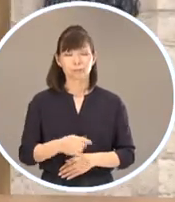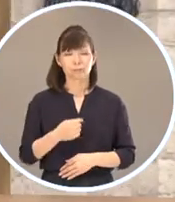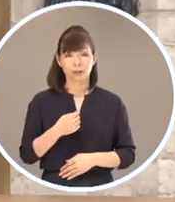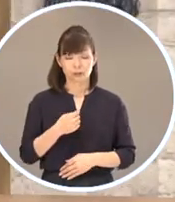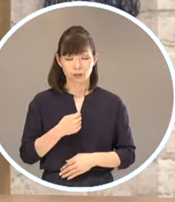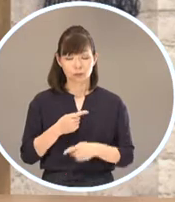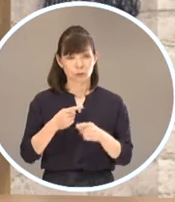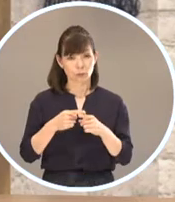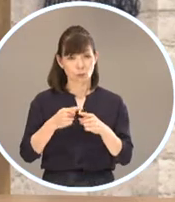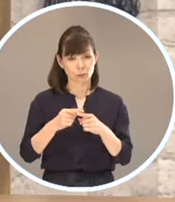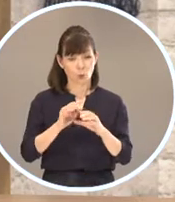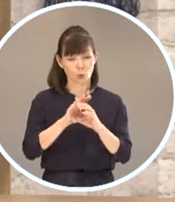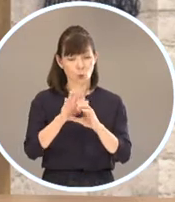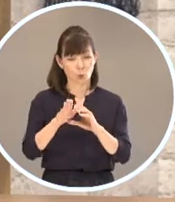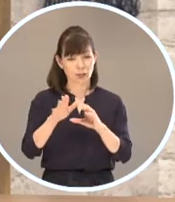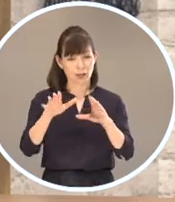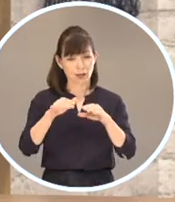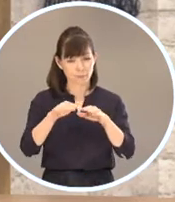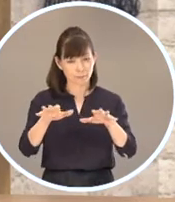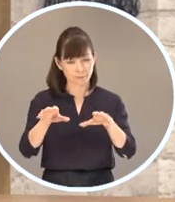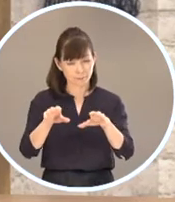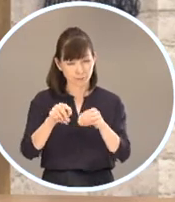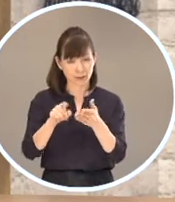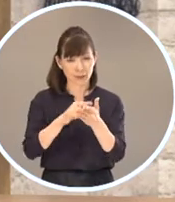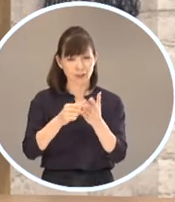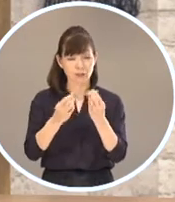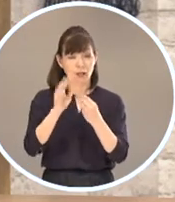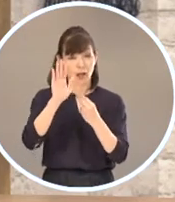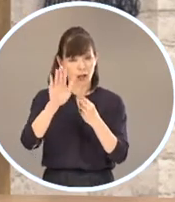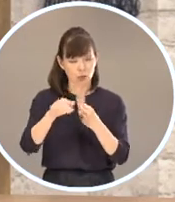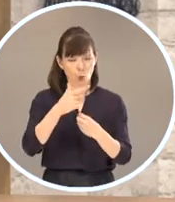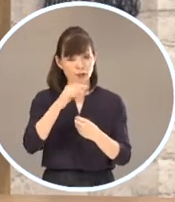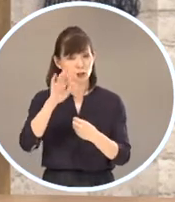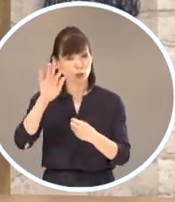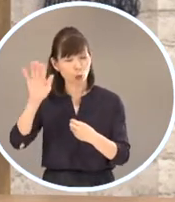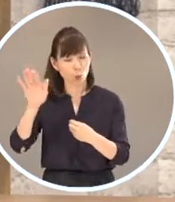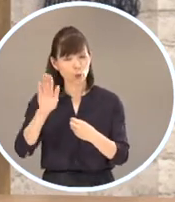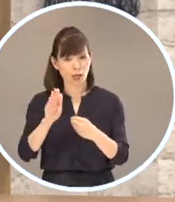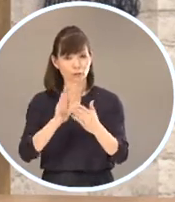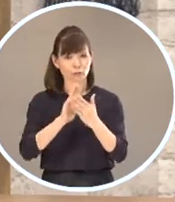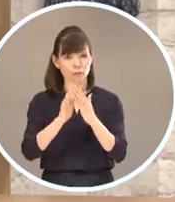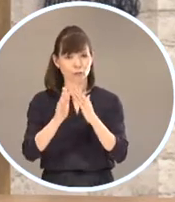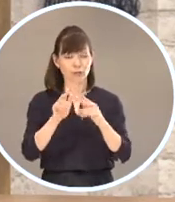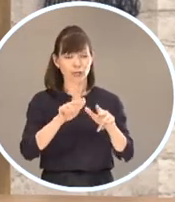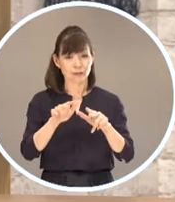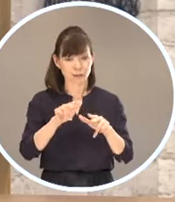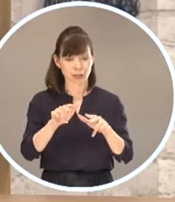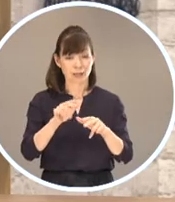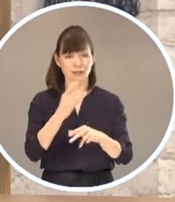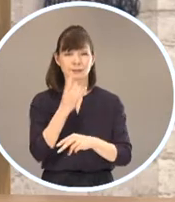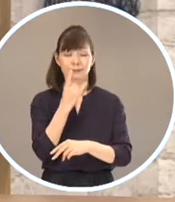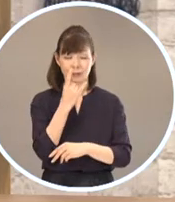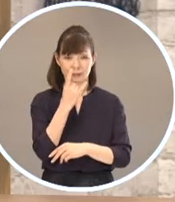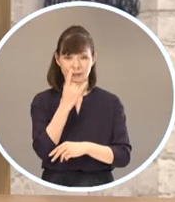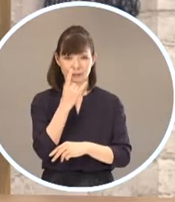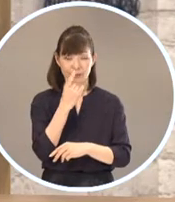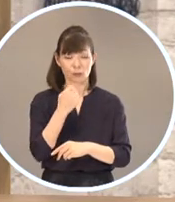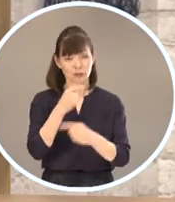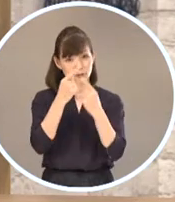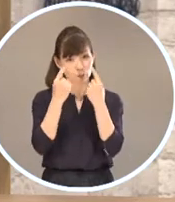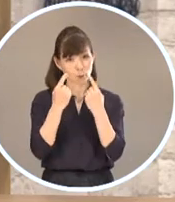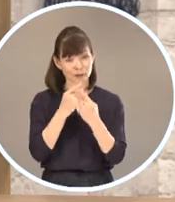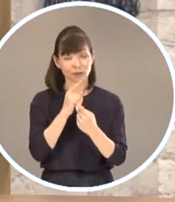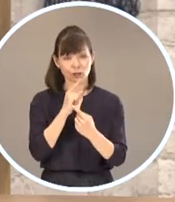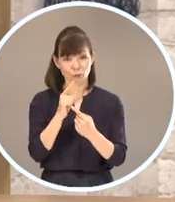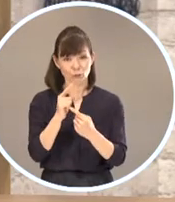りそろそろですね、アフターコロナのことを見据えてですね、希望の持てる県政という、これやはり期待したいですね。でそのために私個人的にはですね、